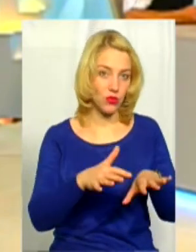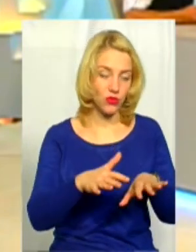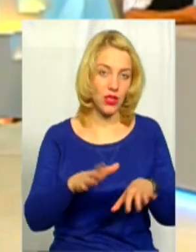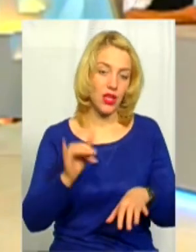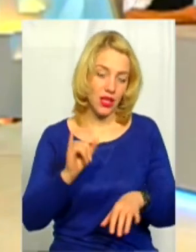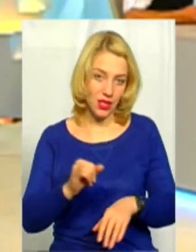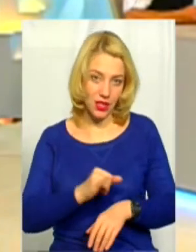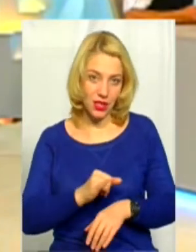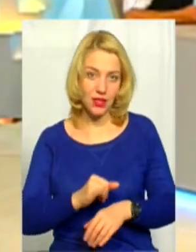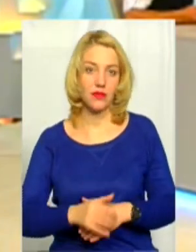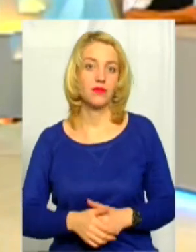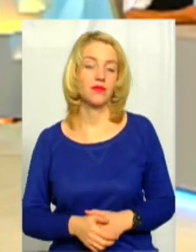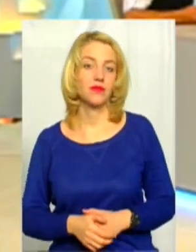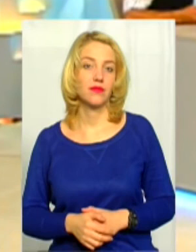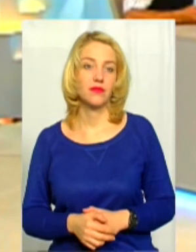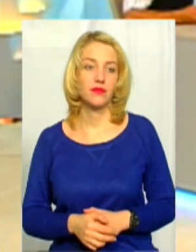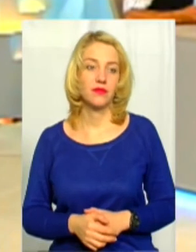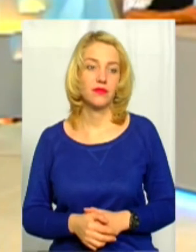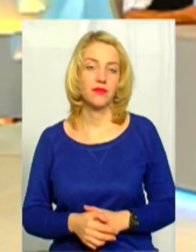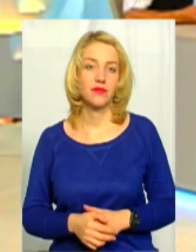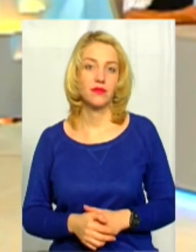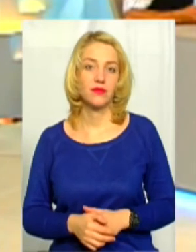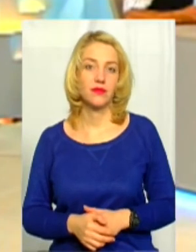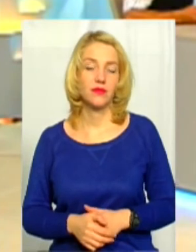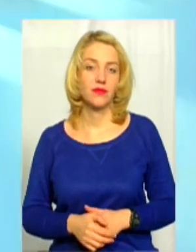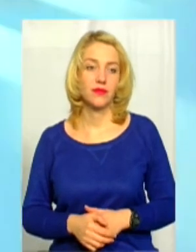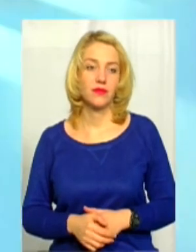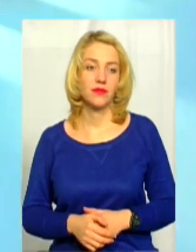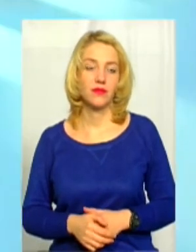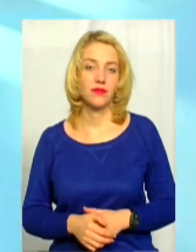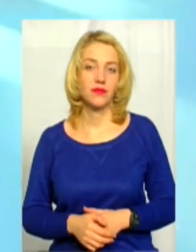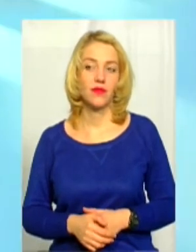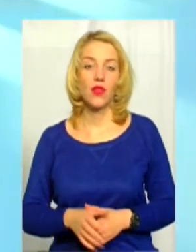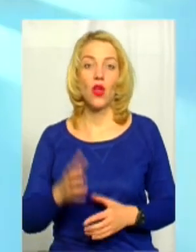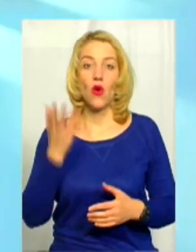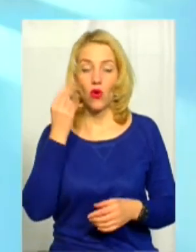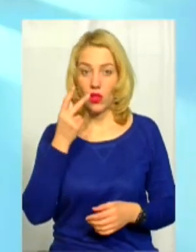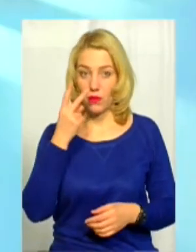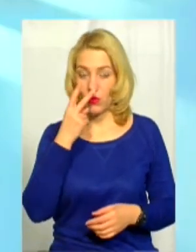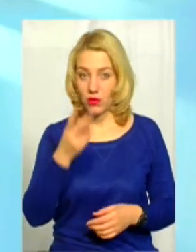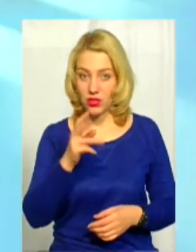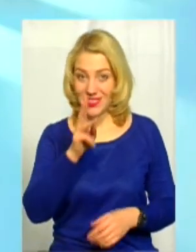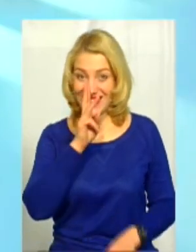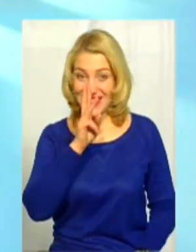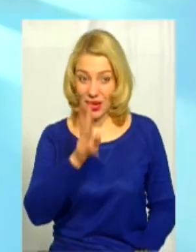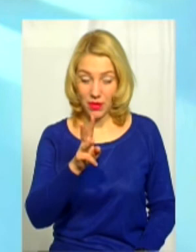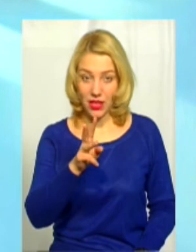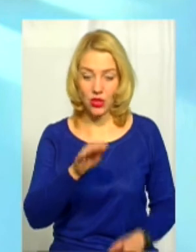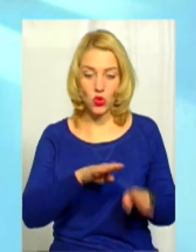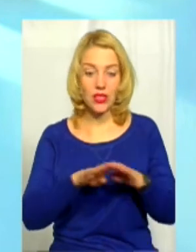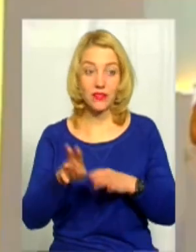quand on a vu le montant des salaires, і він коли він побачив зарплату, рівень заробітної